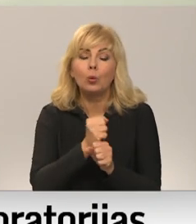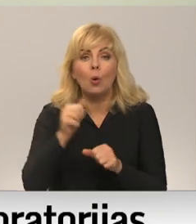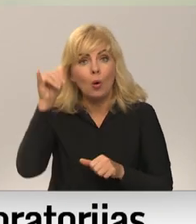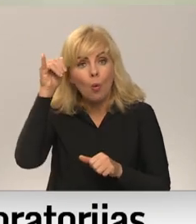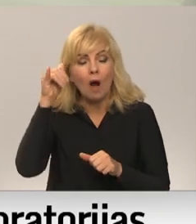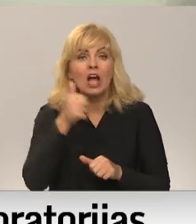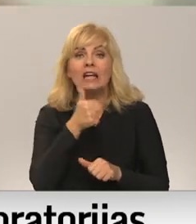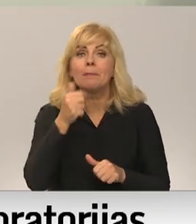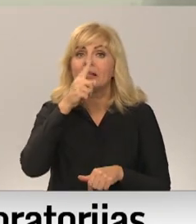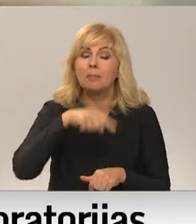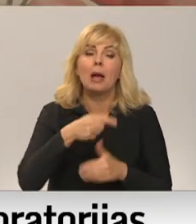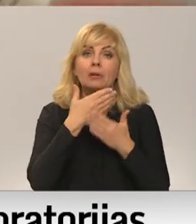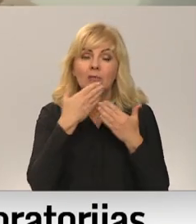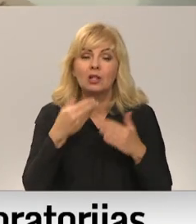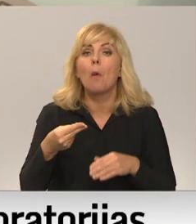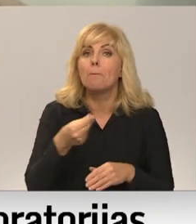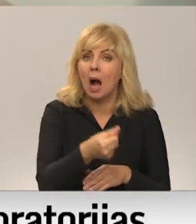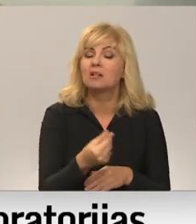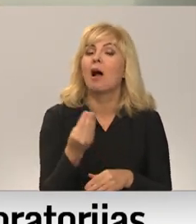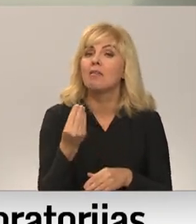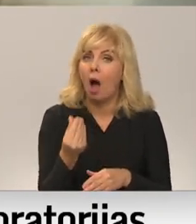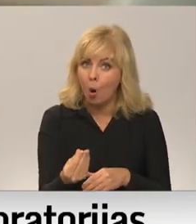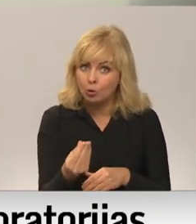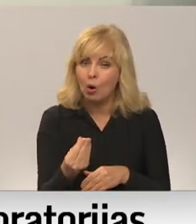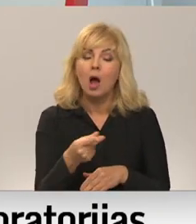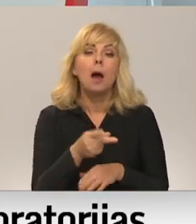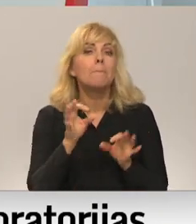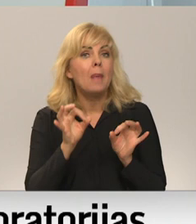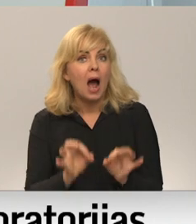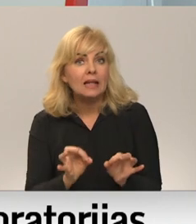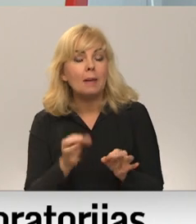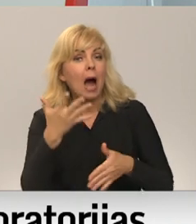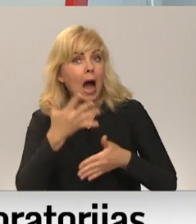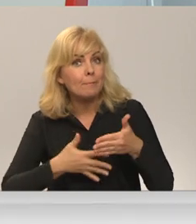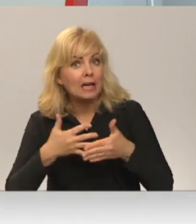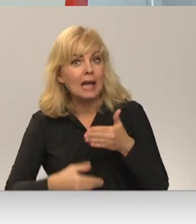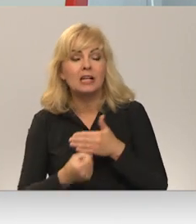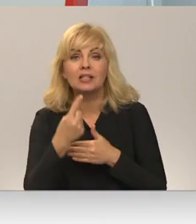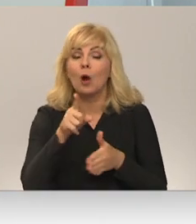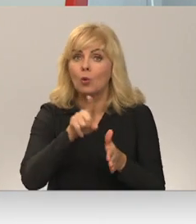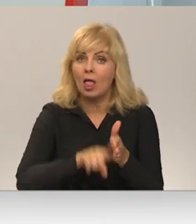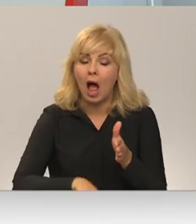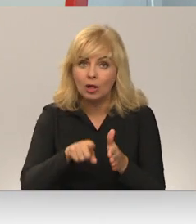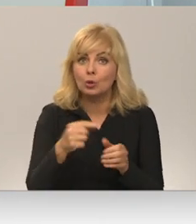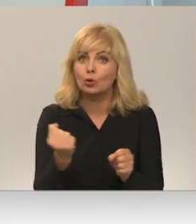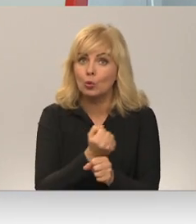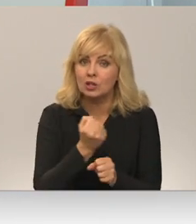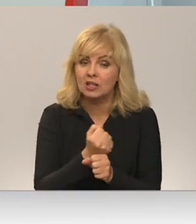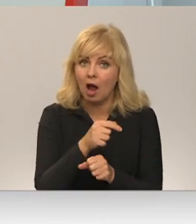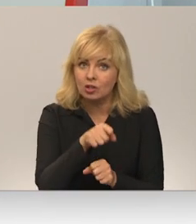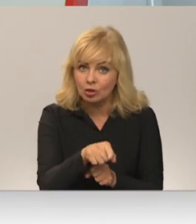nav, nu, tas maksā naudu. Un patiesībā mēs pēc aprēķiniem sanāk tā, ka lētāk uzturēt šos te